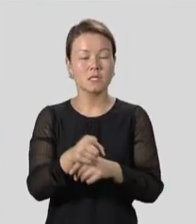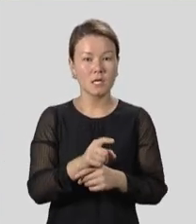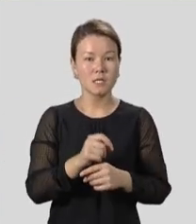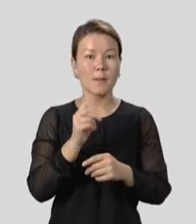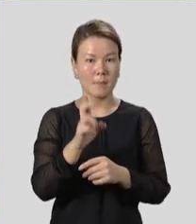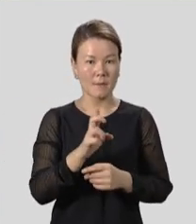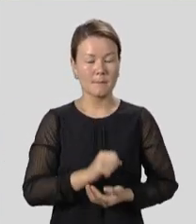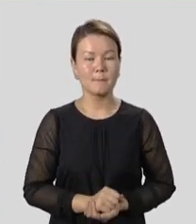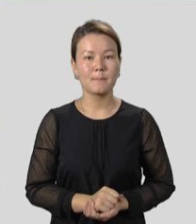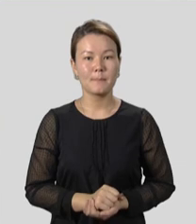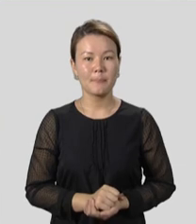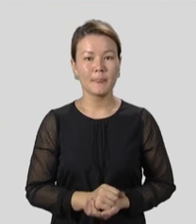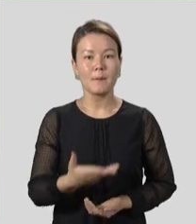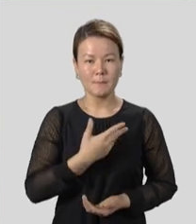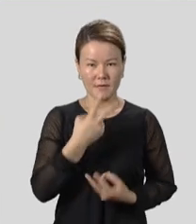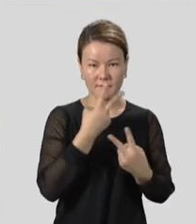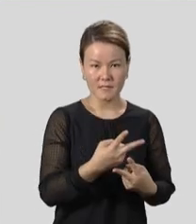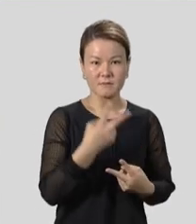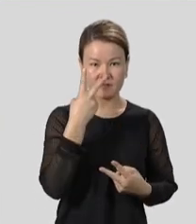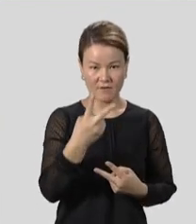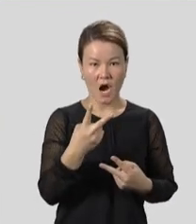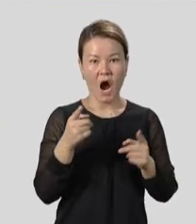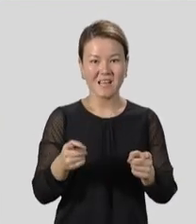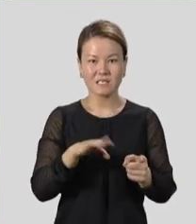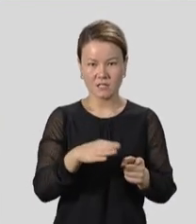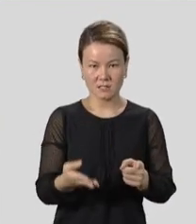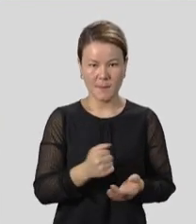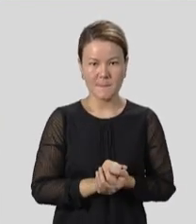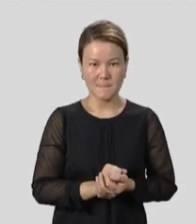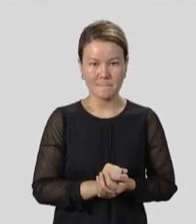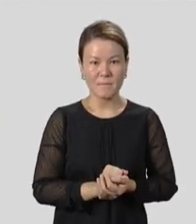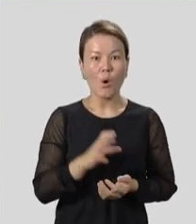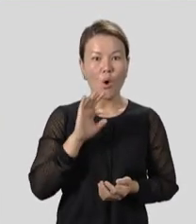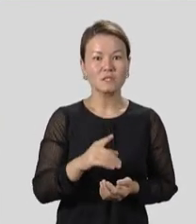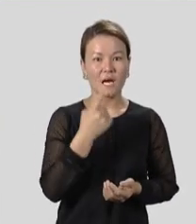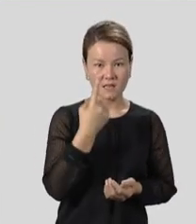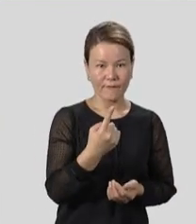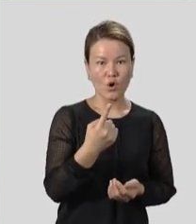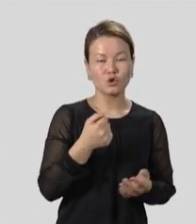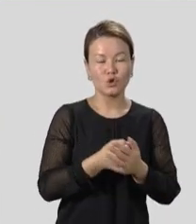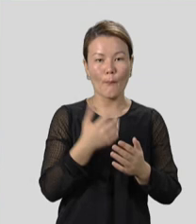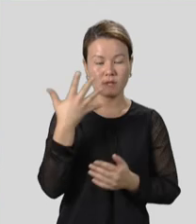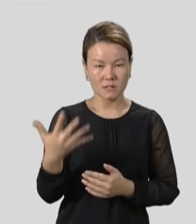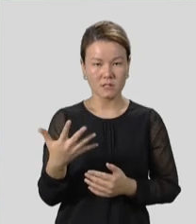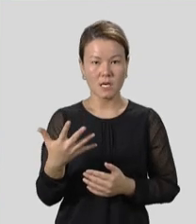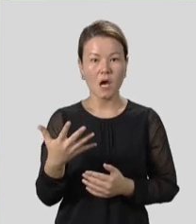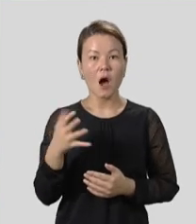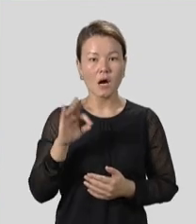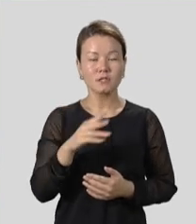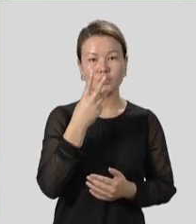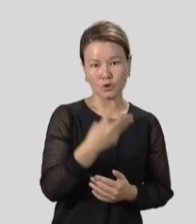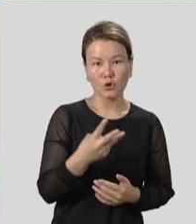Б. Мы видим два отрезка – от 1 до 5 и от 3 до